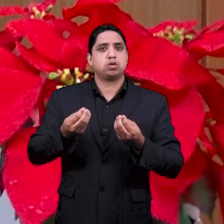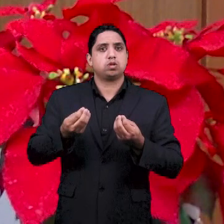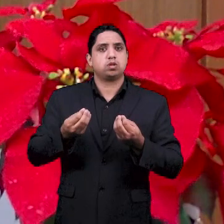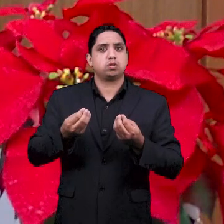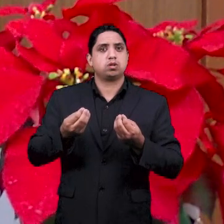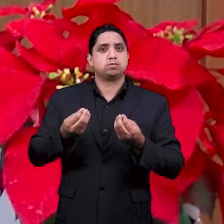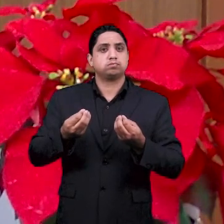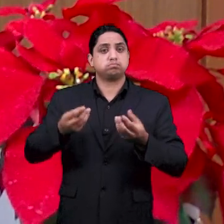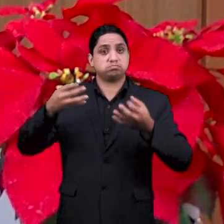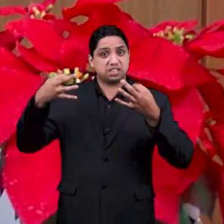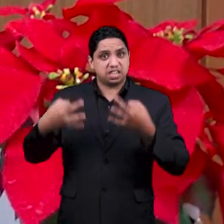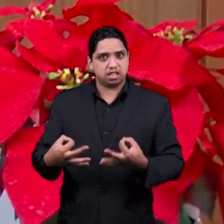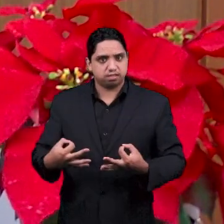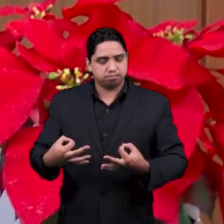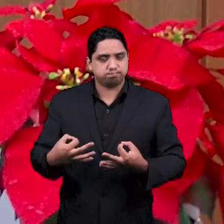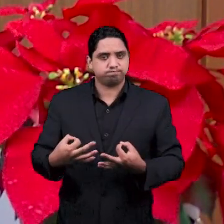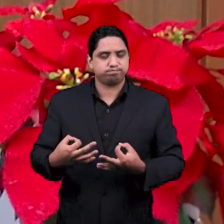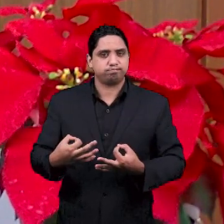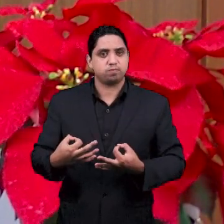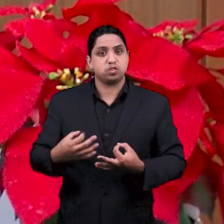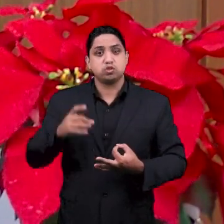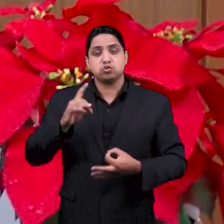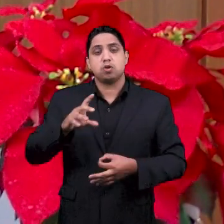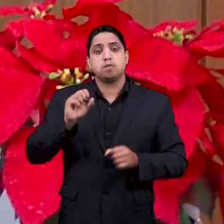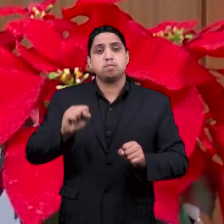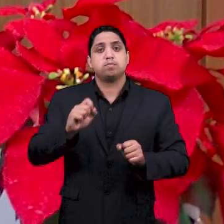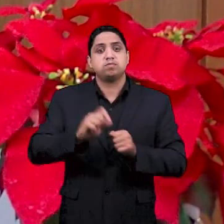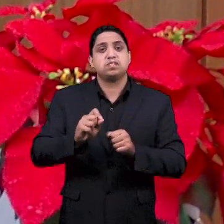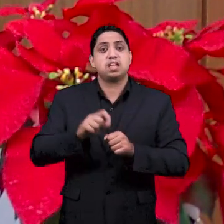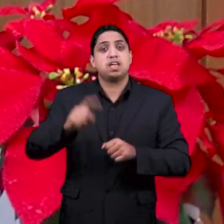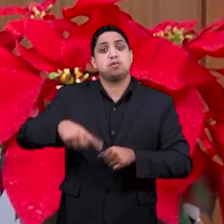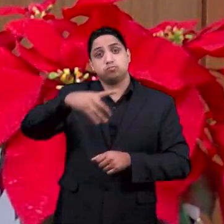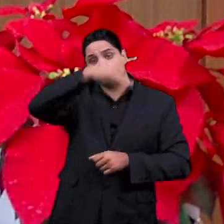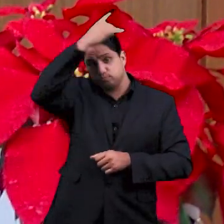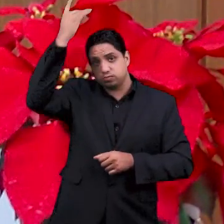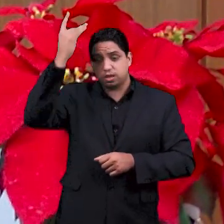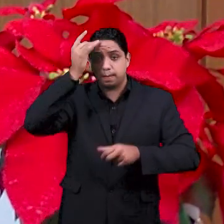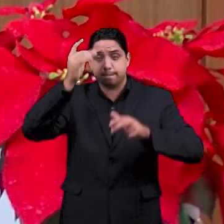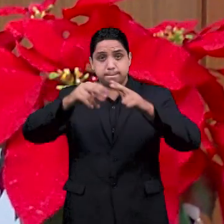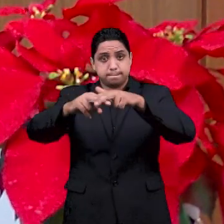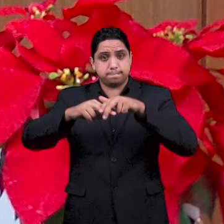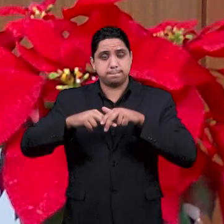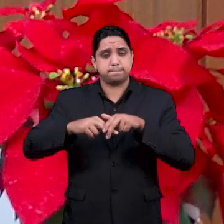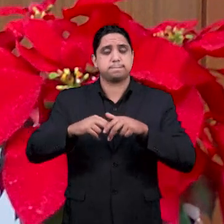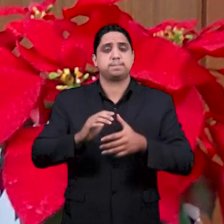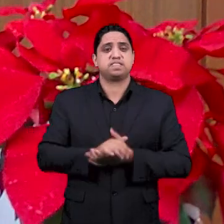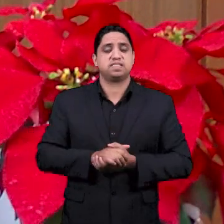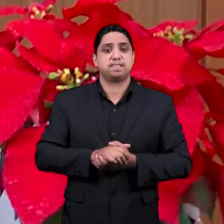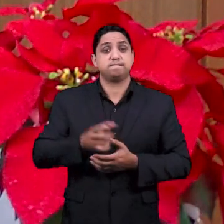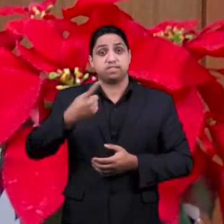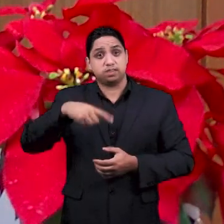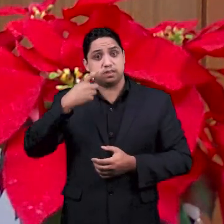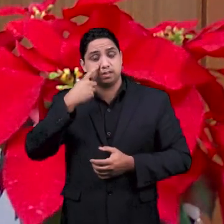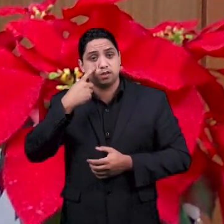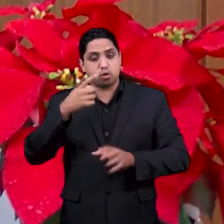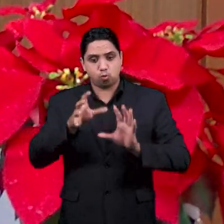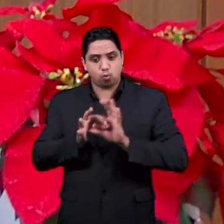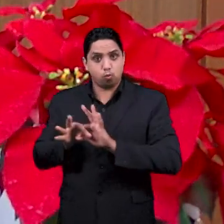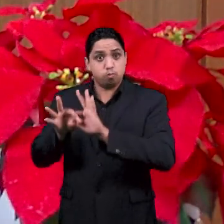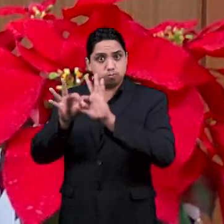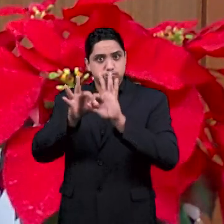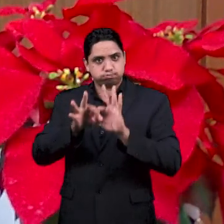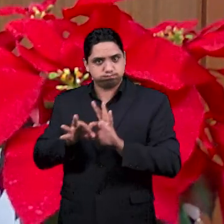через откровение, когда проект Божий открывается. И только Дух Святой может совершить это. Итак, мы